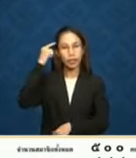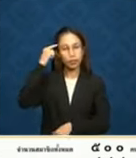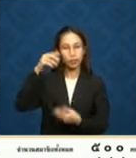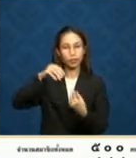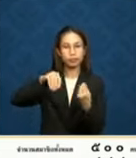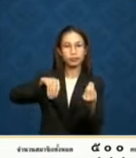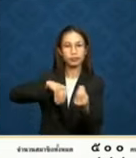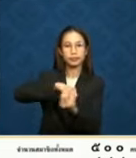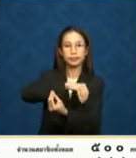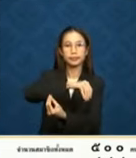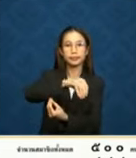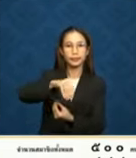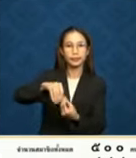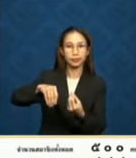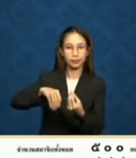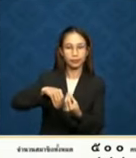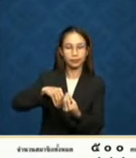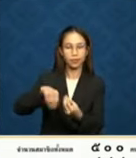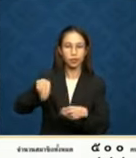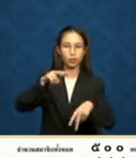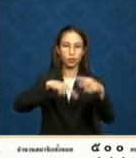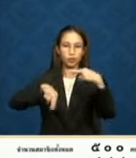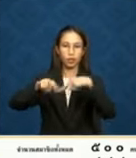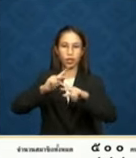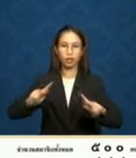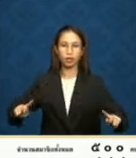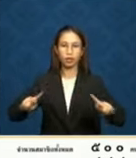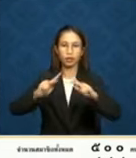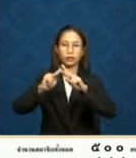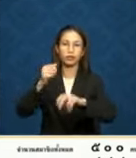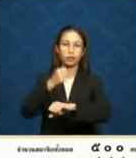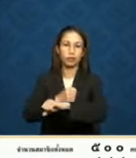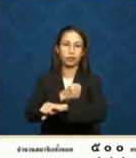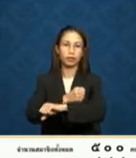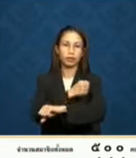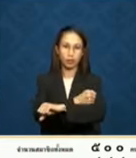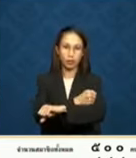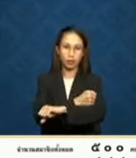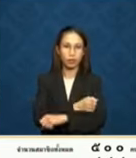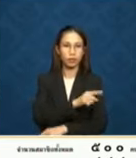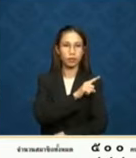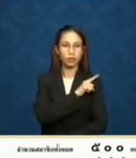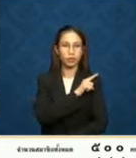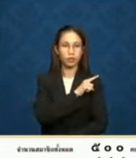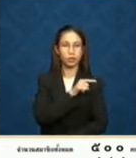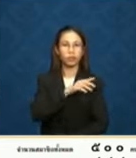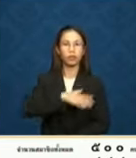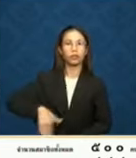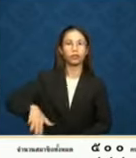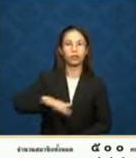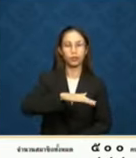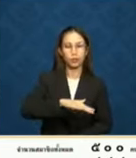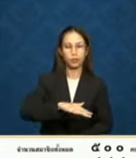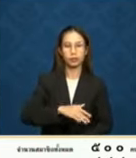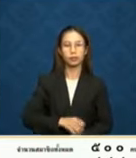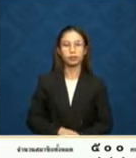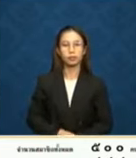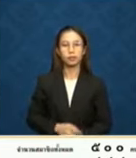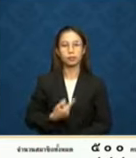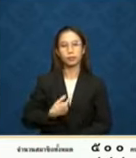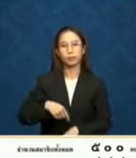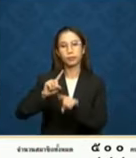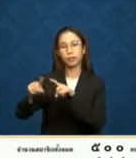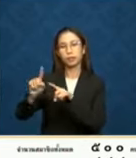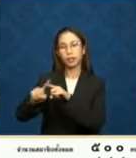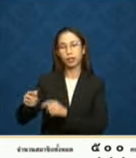หมุนเวียนกันเข้ามาดูแลกระส่วงแงงานซึ่เป็ความรัชอบของพวกเราทุกคนเพราฉะนานสงต่าง-